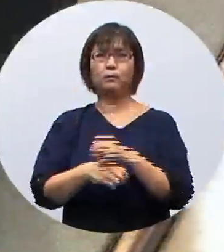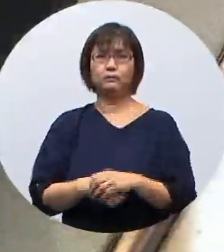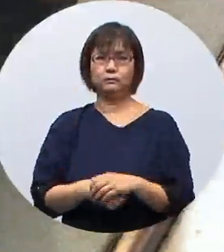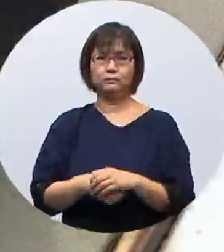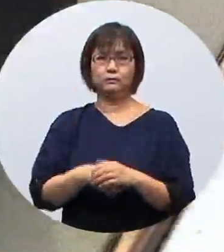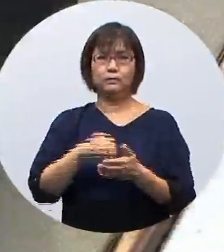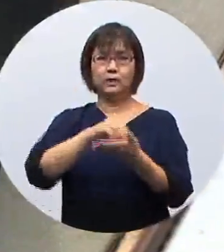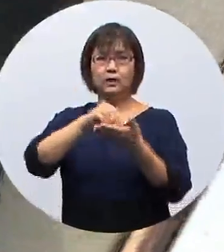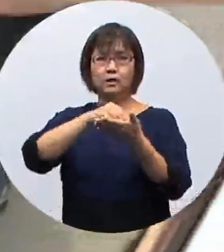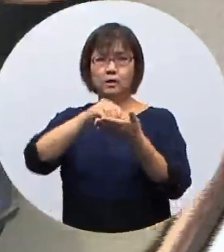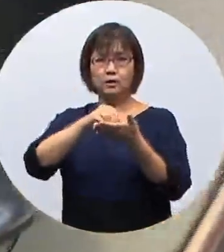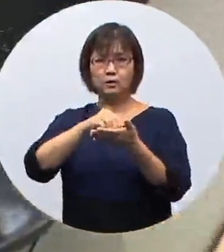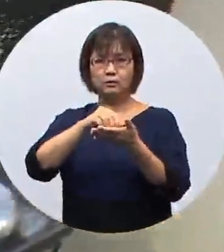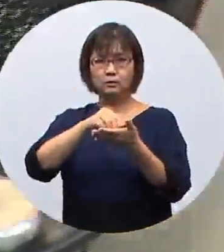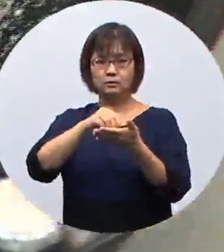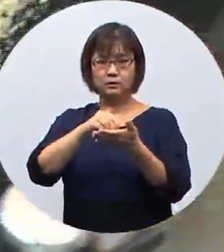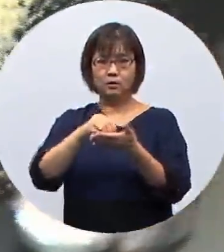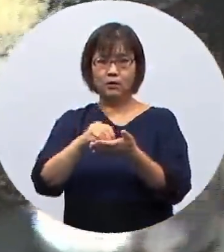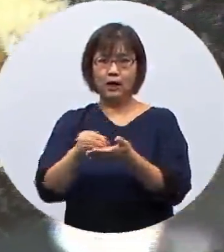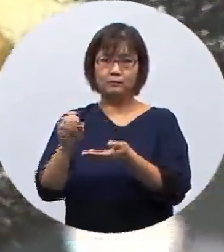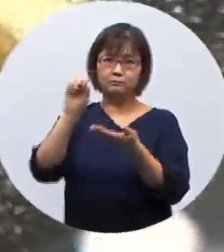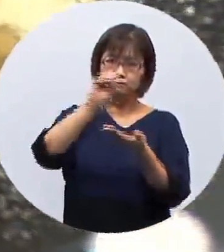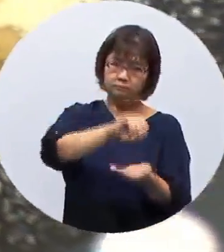がすりおろし生姜ですね。